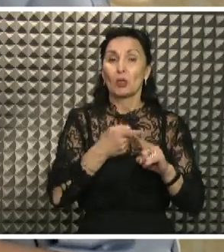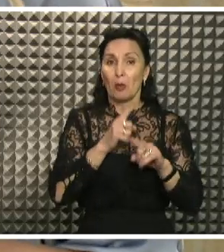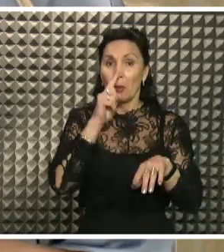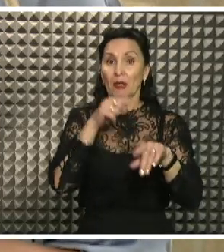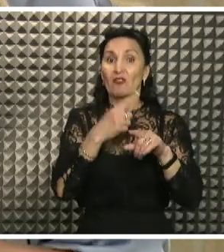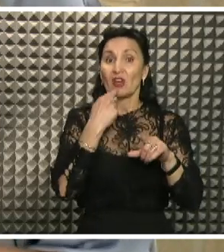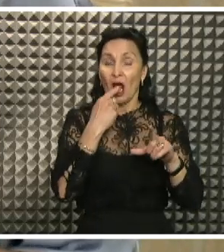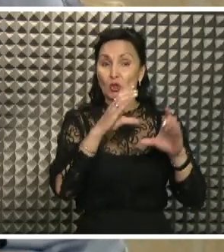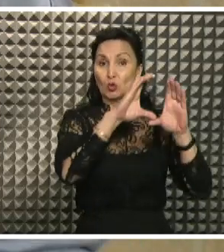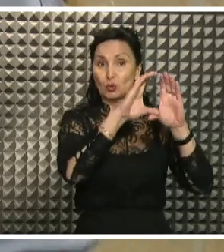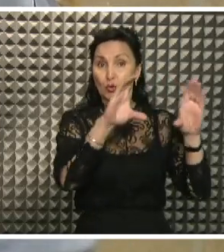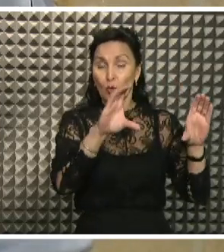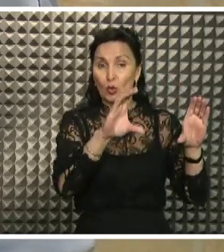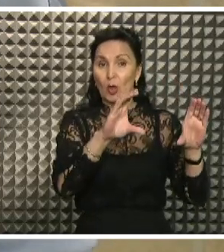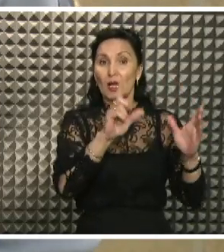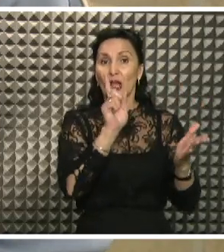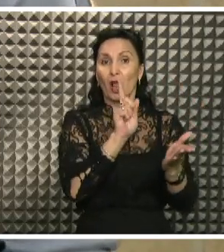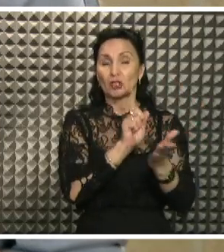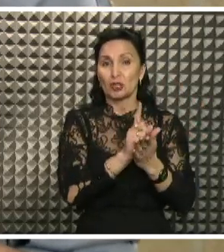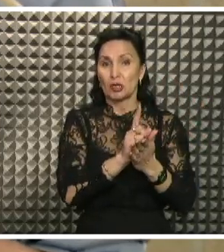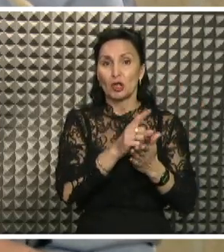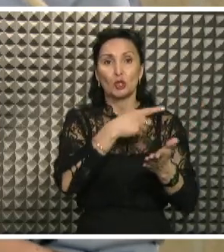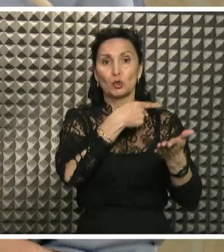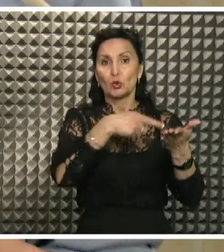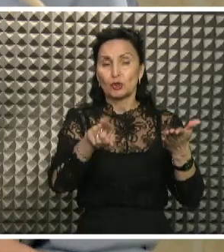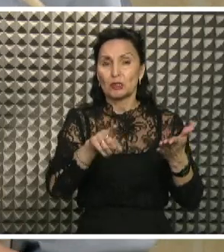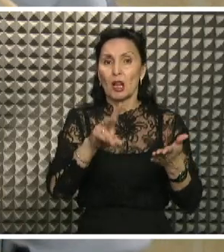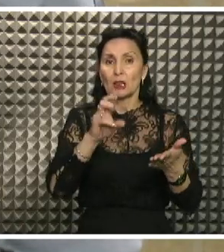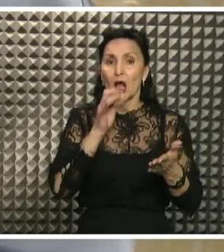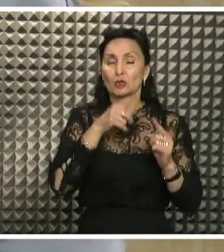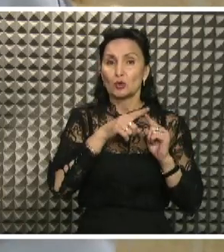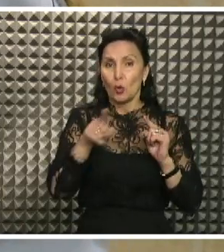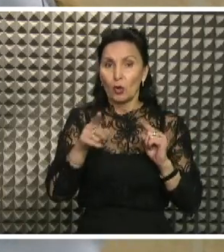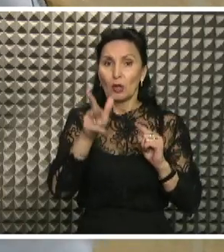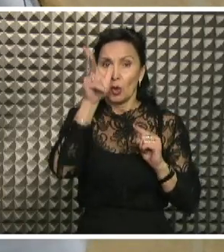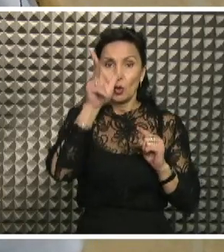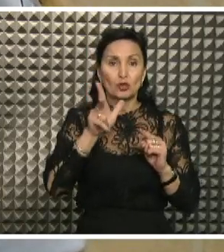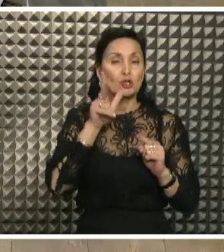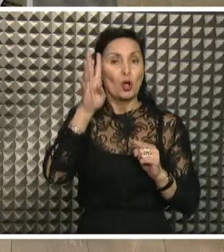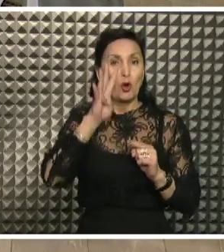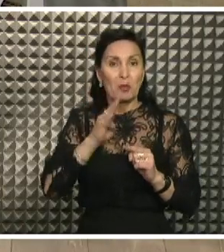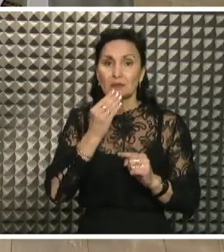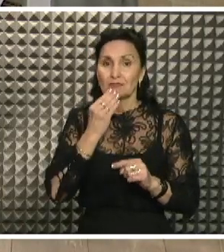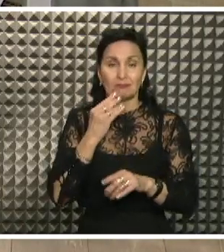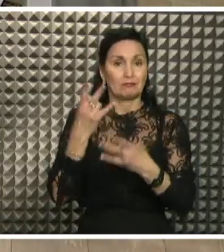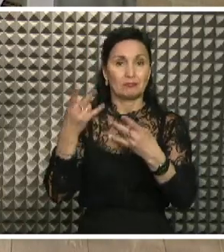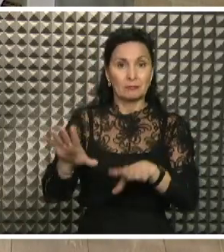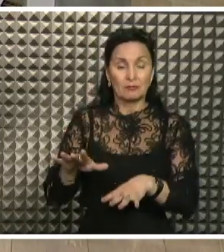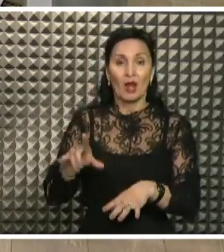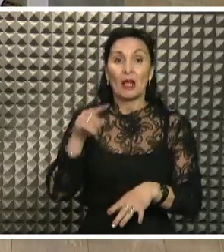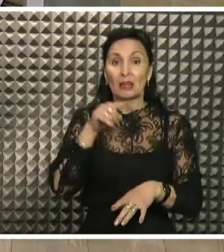попадают в красную зону, они должны исключаться на срок не менее 3-4 месяцев из рациона. Те продукты,